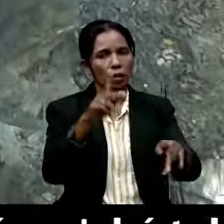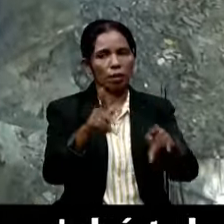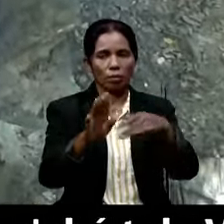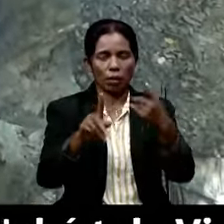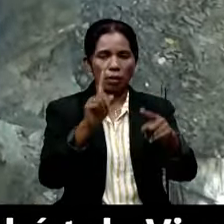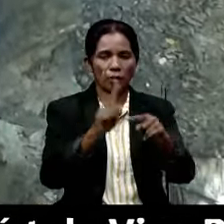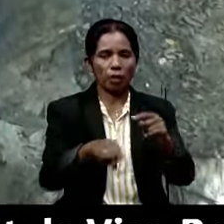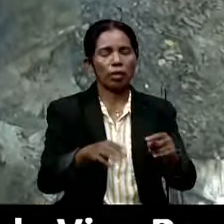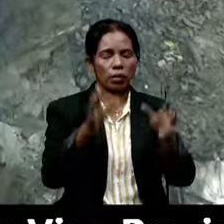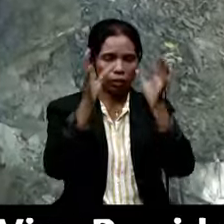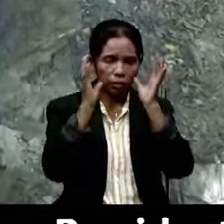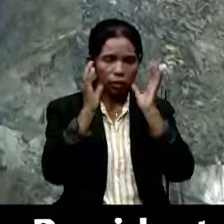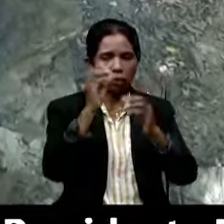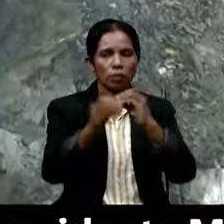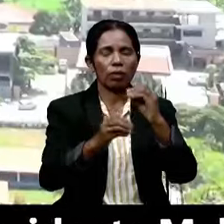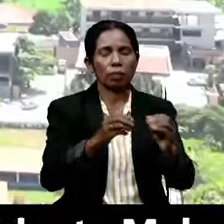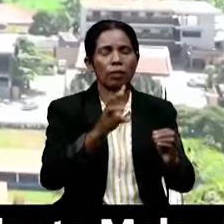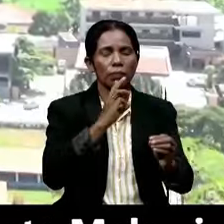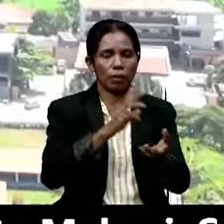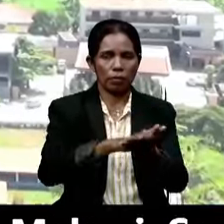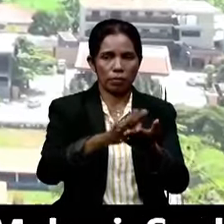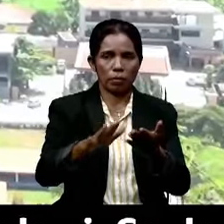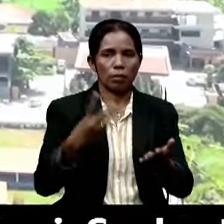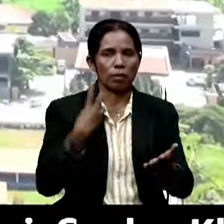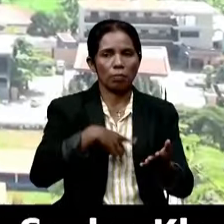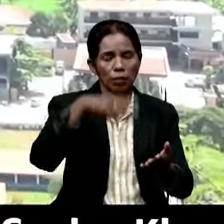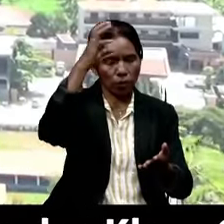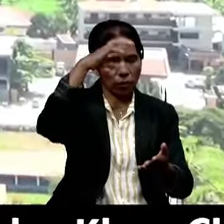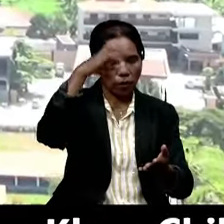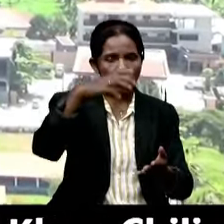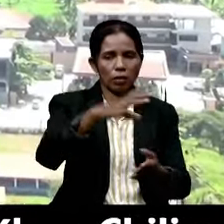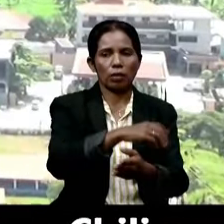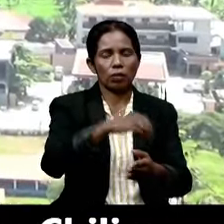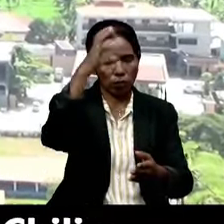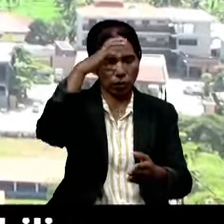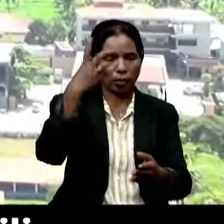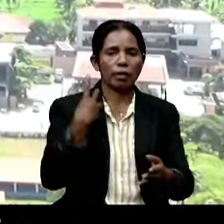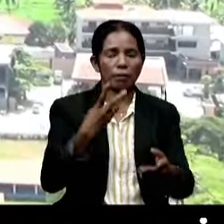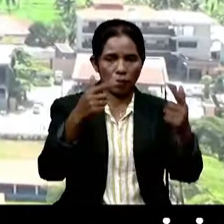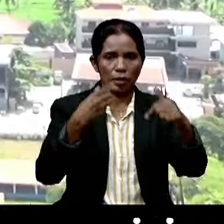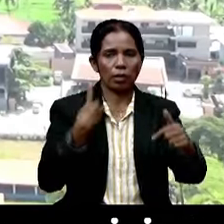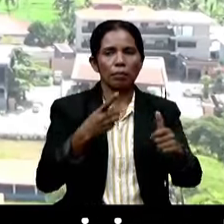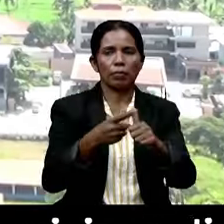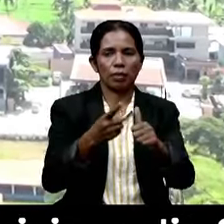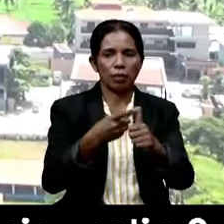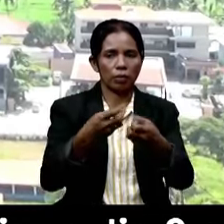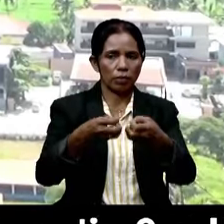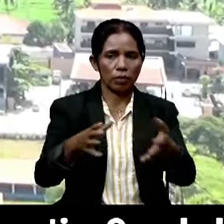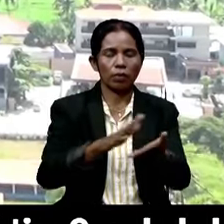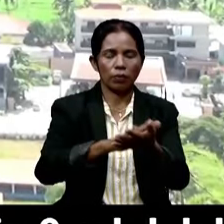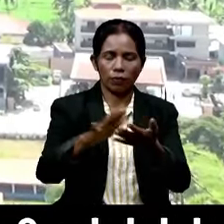bele halerik bebe kono ba bemos. Udan ami kontenti luho udang beng. Udang beng kandung mai onam ida permero ne ami si husik ni